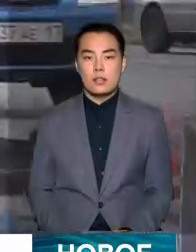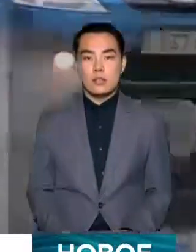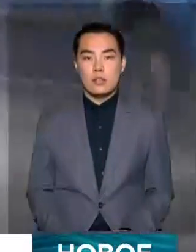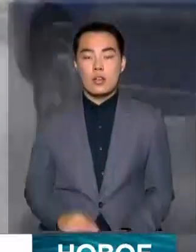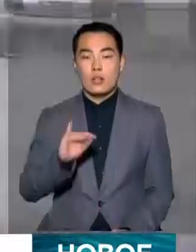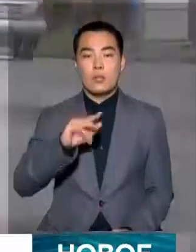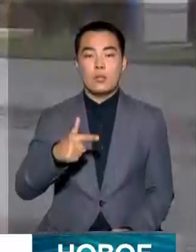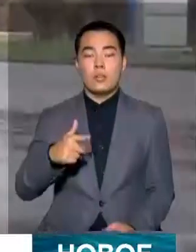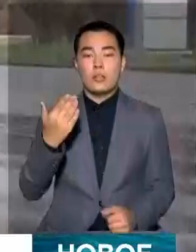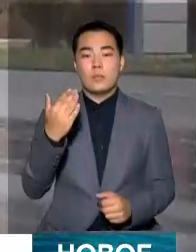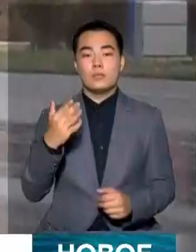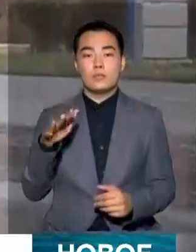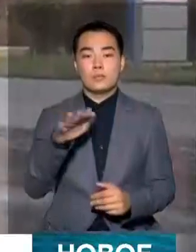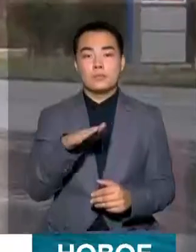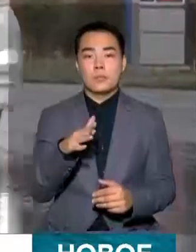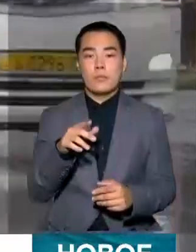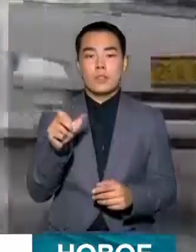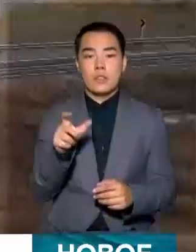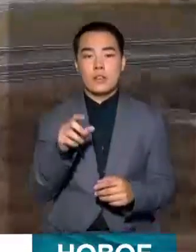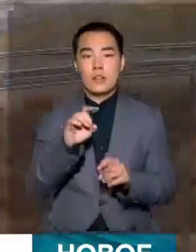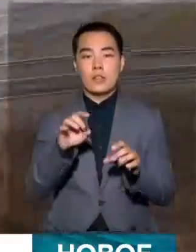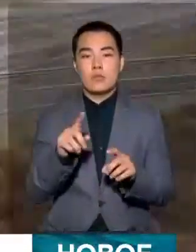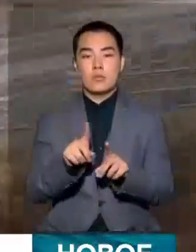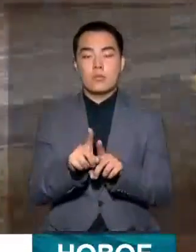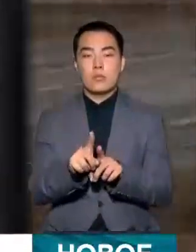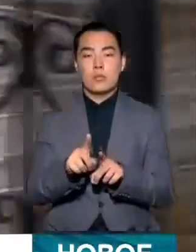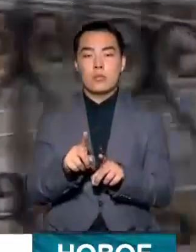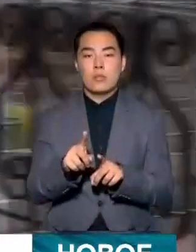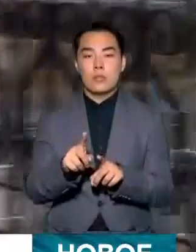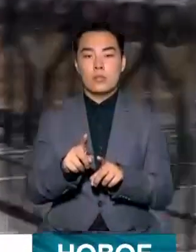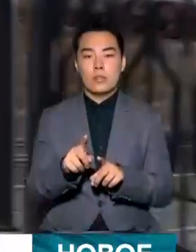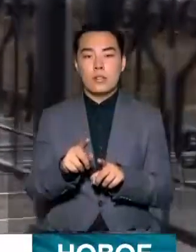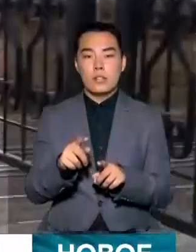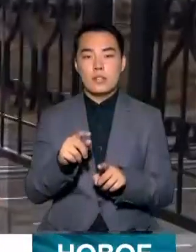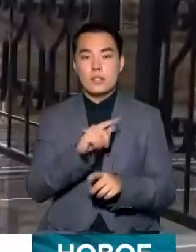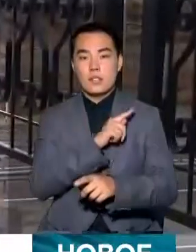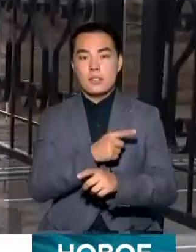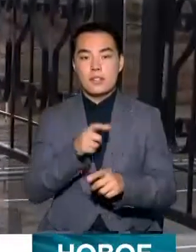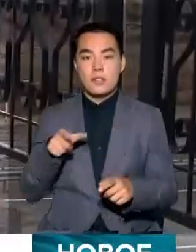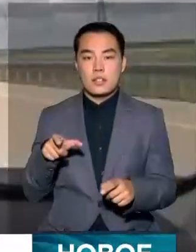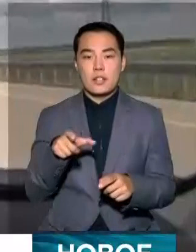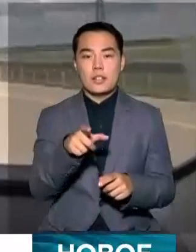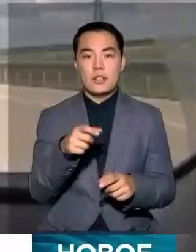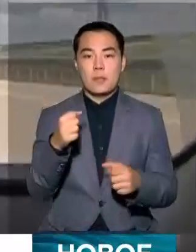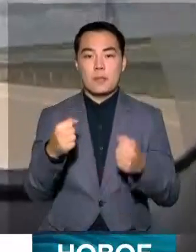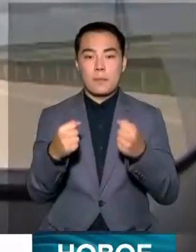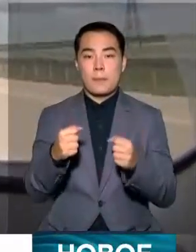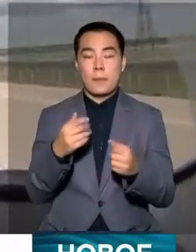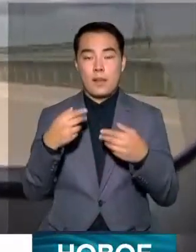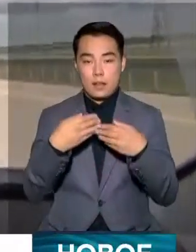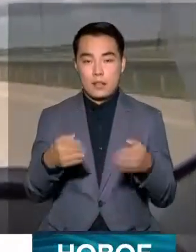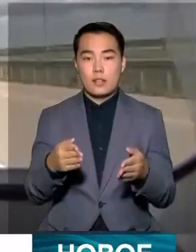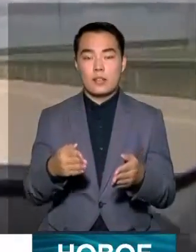синоптики обещают улучшение в начале следующего месяца. В северных регионах движение автотранспорта уже открыто по всем